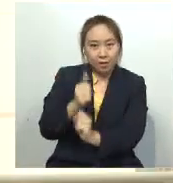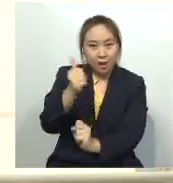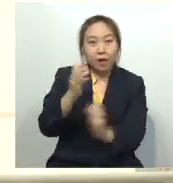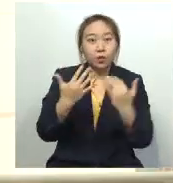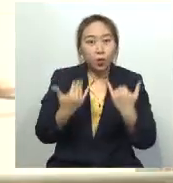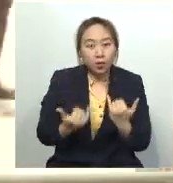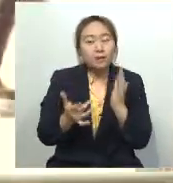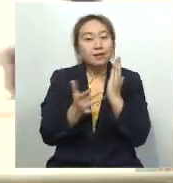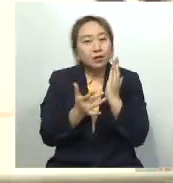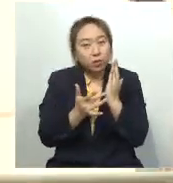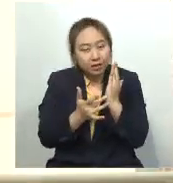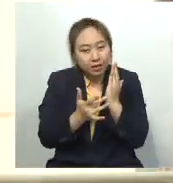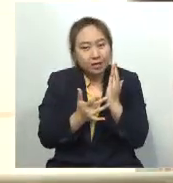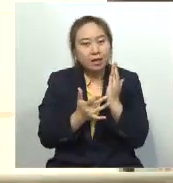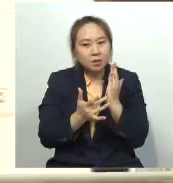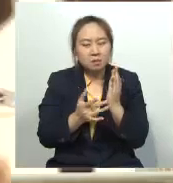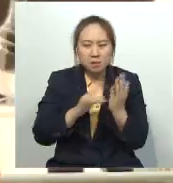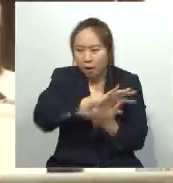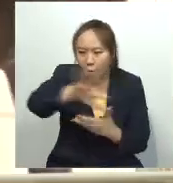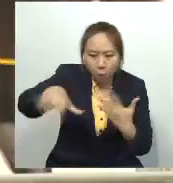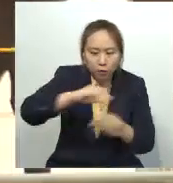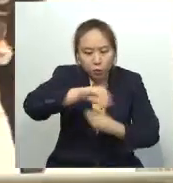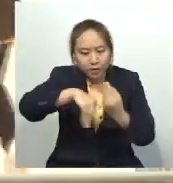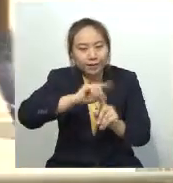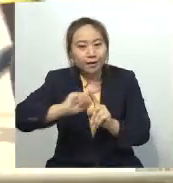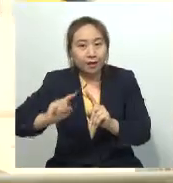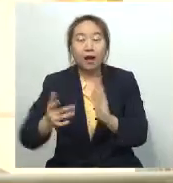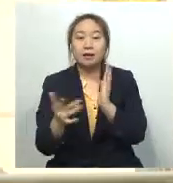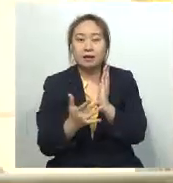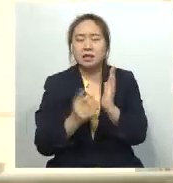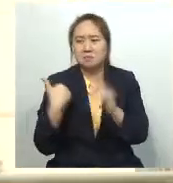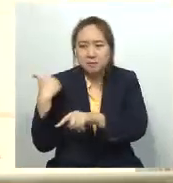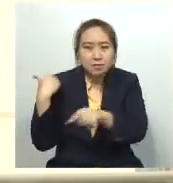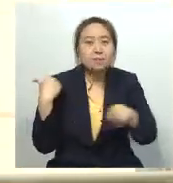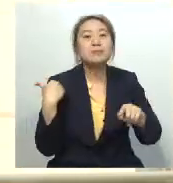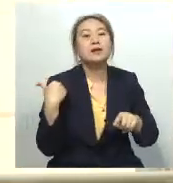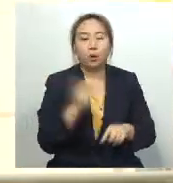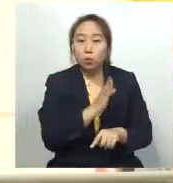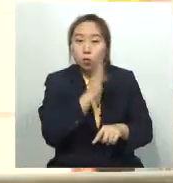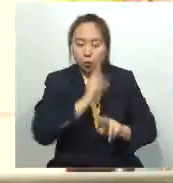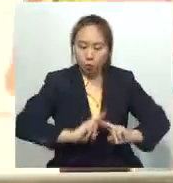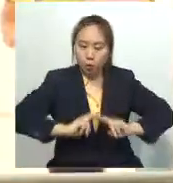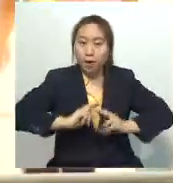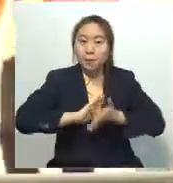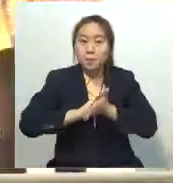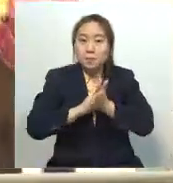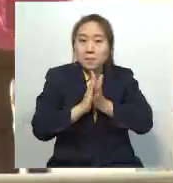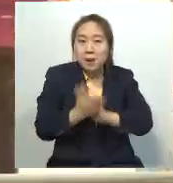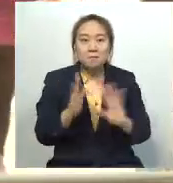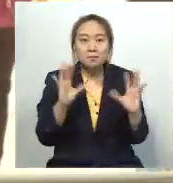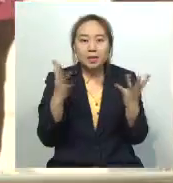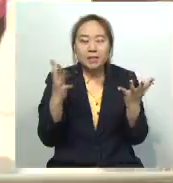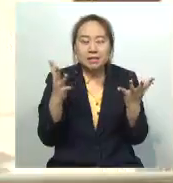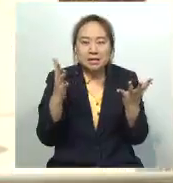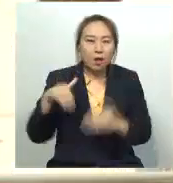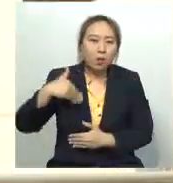ทคโนโลยีต้องบอกนะครับว่าเข้ามาอยู่ในทุกธุรกิจทุกหมวดของการทำงานนะครับหากไม่ปรับตัวก็อาจจะ